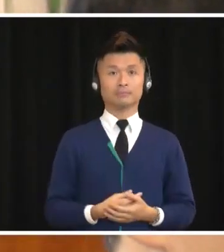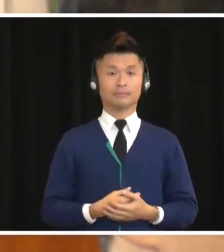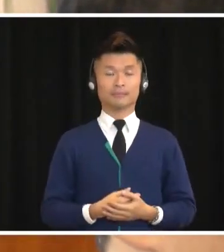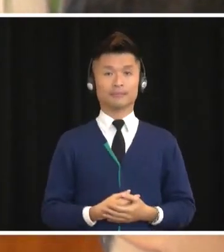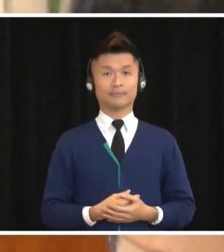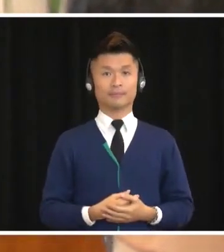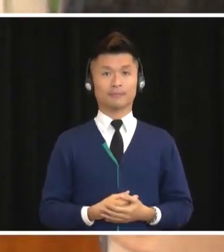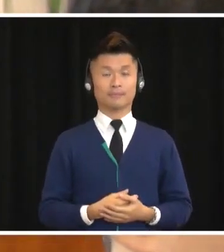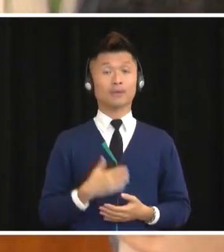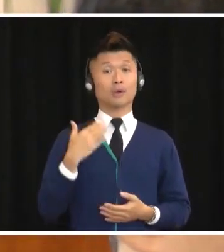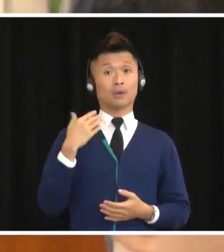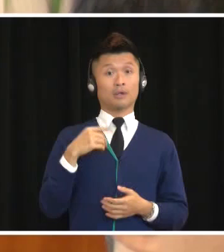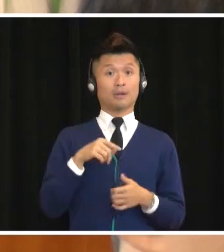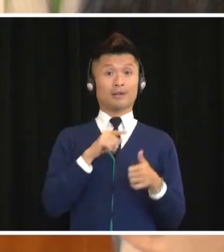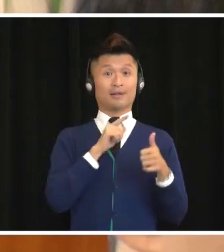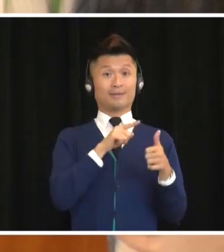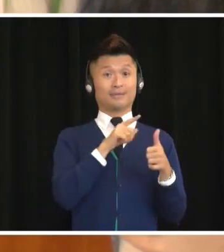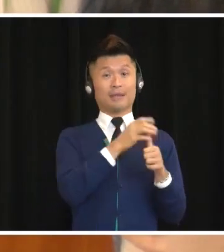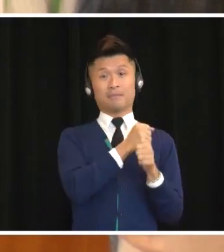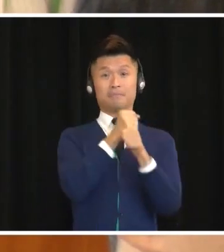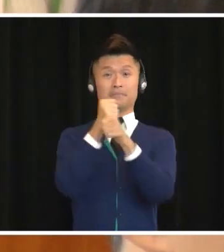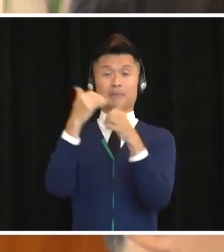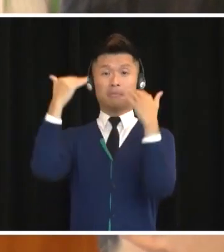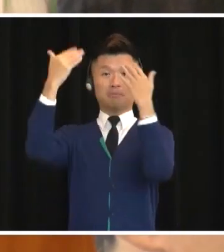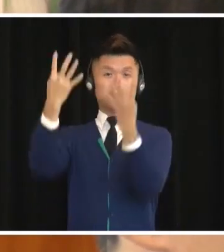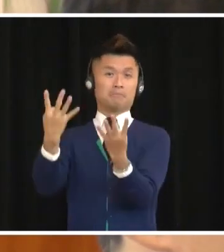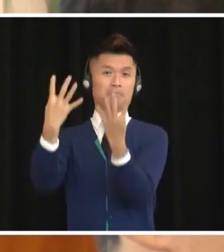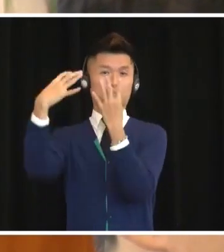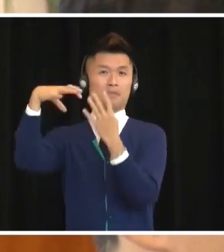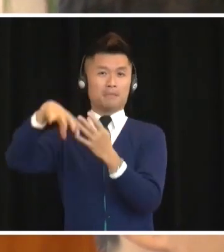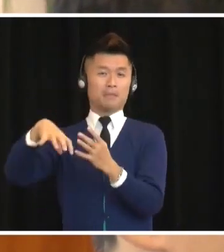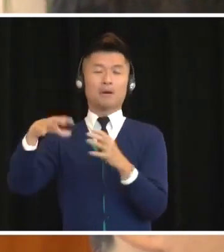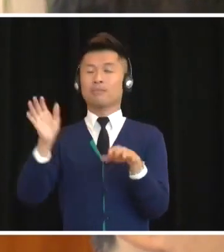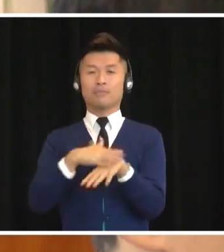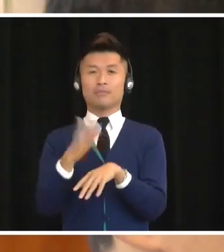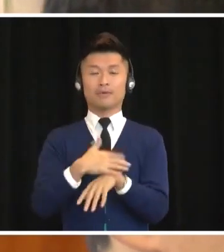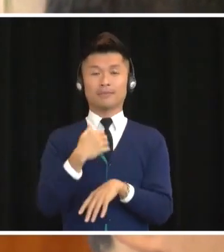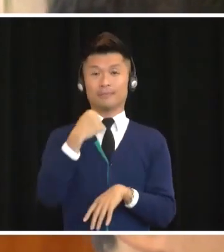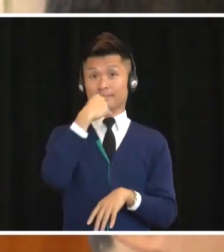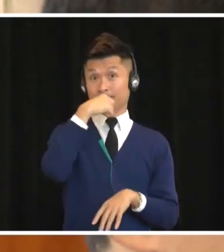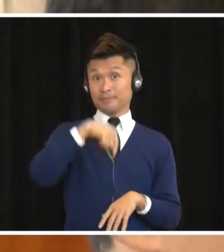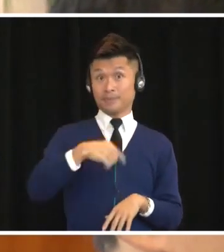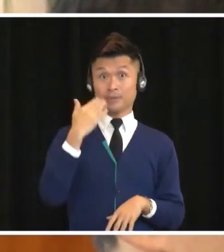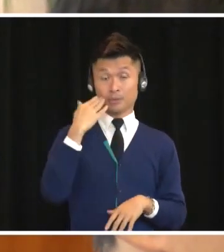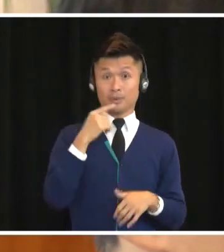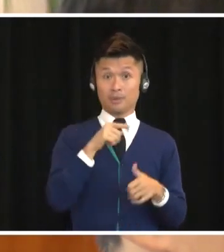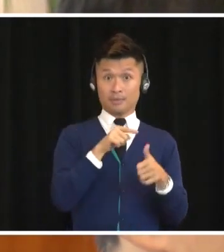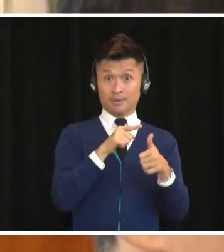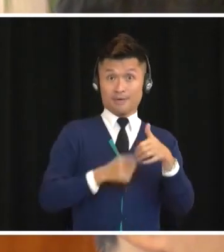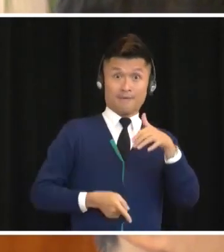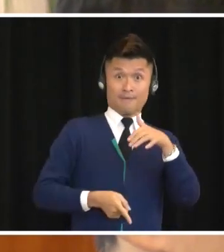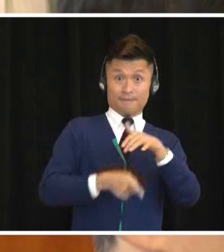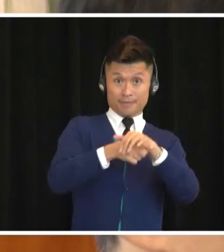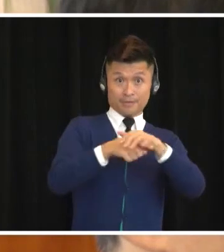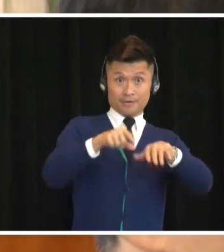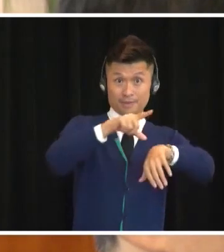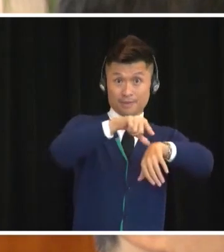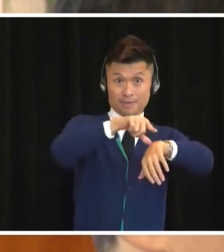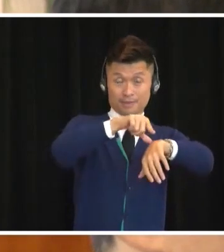如果他不会被送到成人。 This child will not be imprisoned in an adult prison.